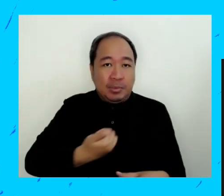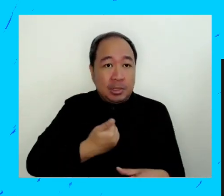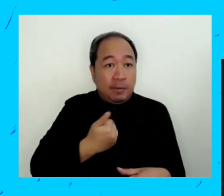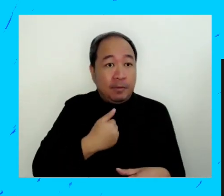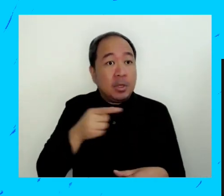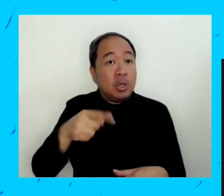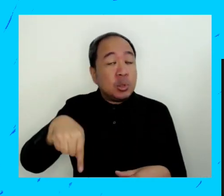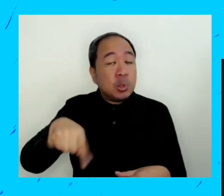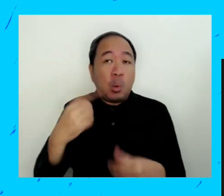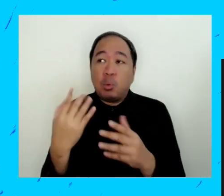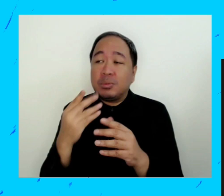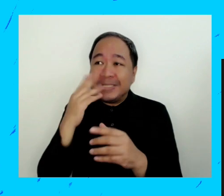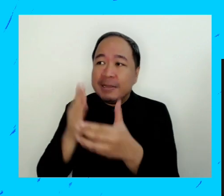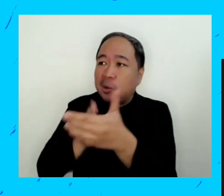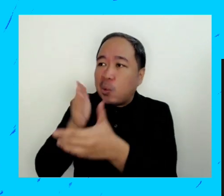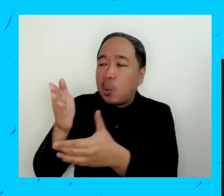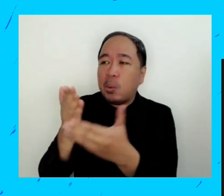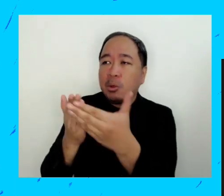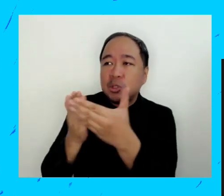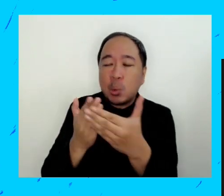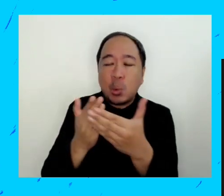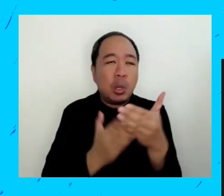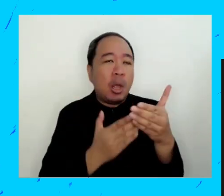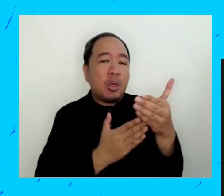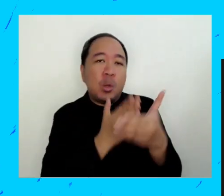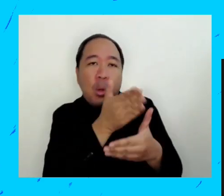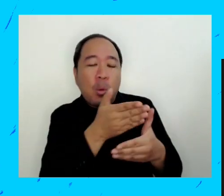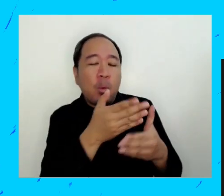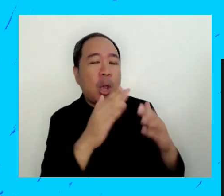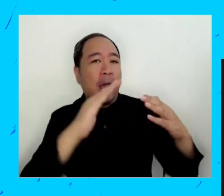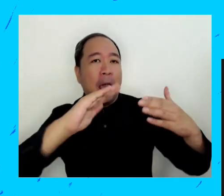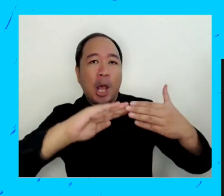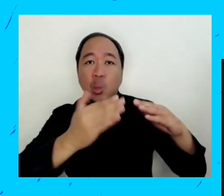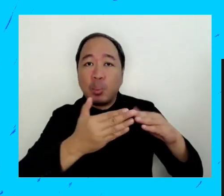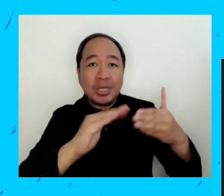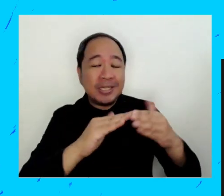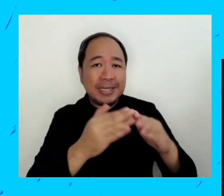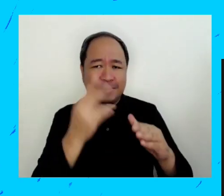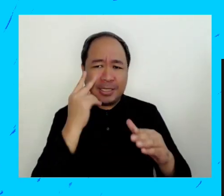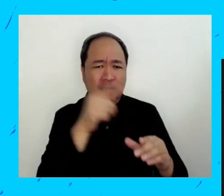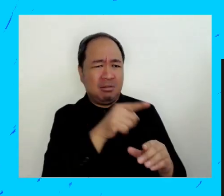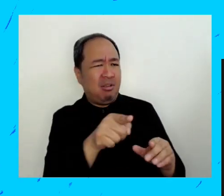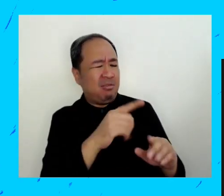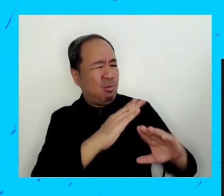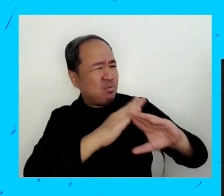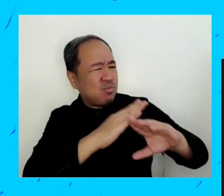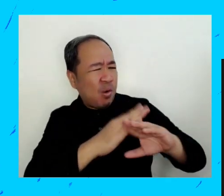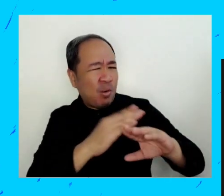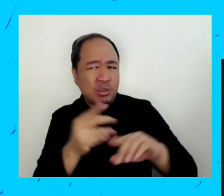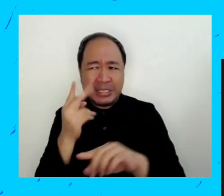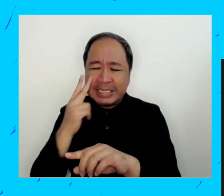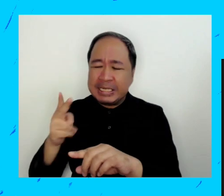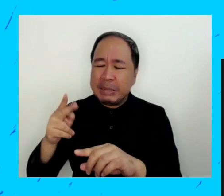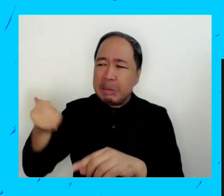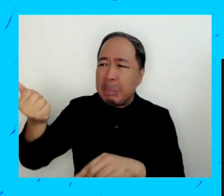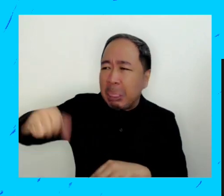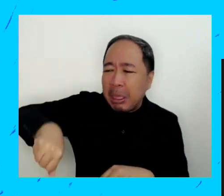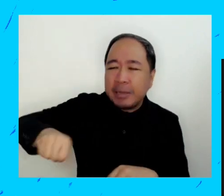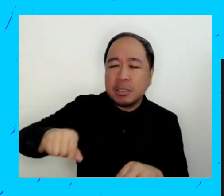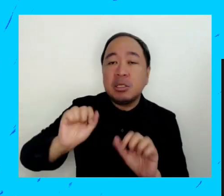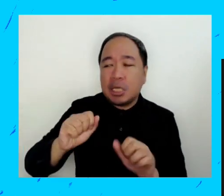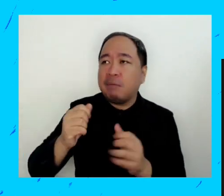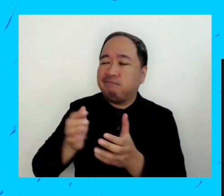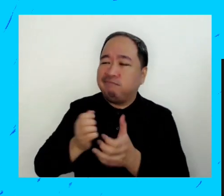capables. Et lorsqu'ils sortiront de l'école, ils iront dans la société, ils vont pouvoir parler à leurs